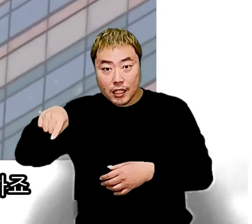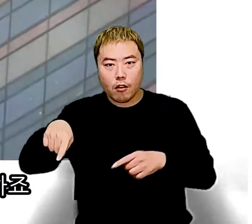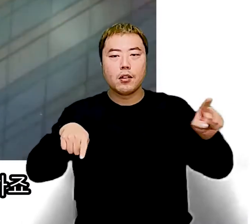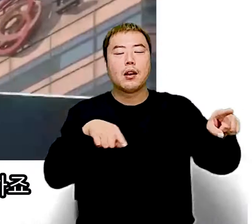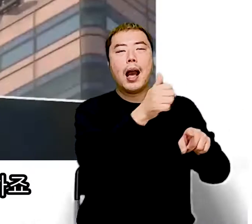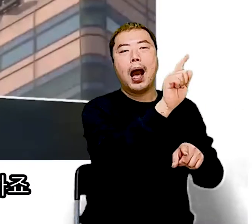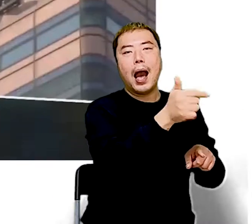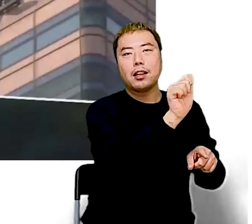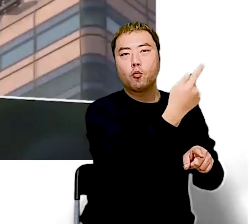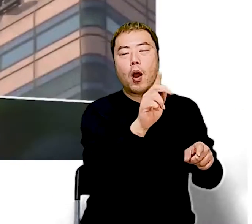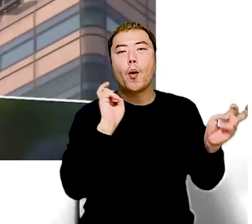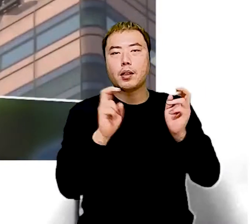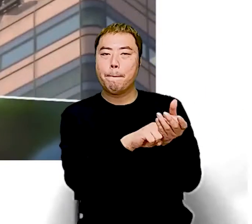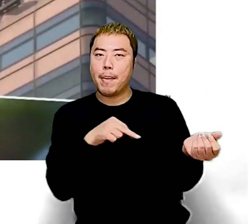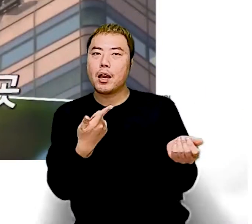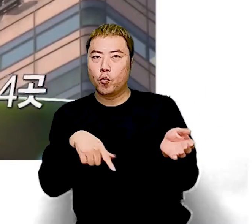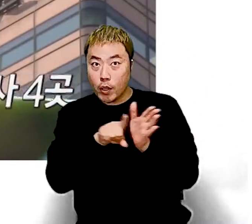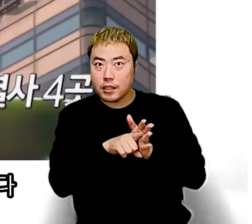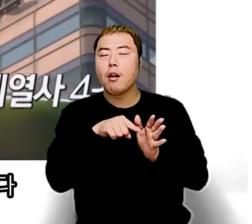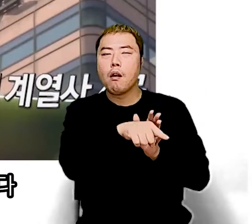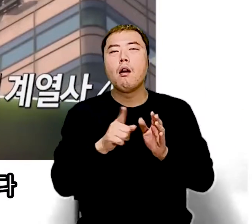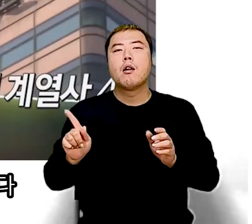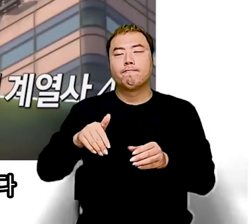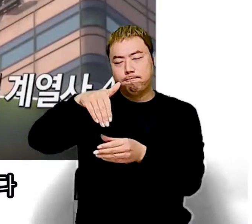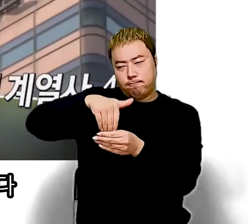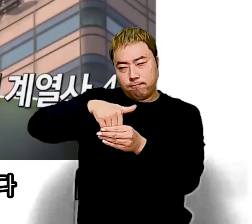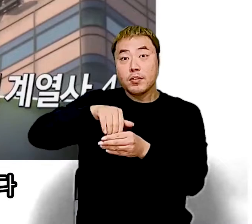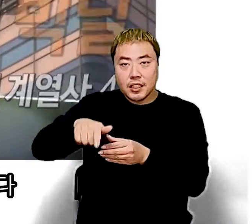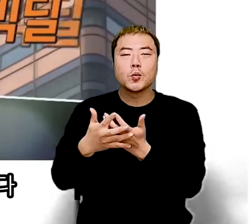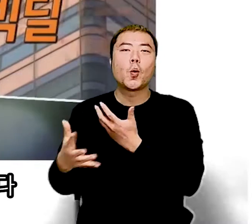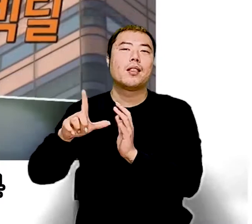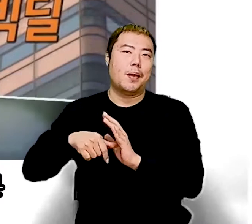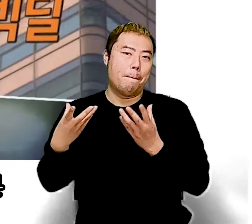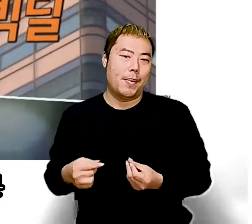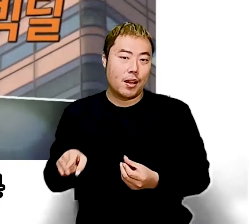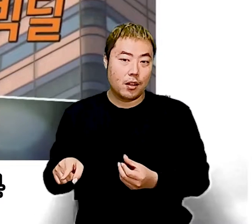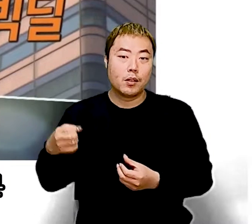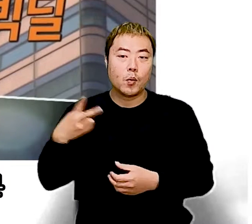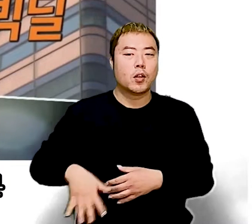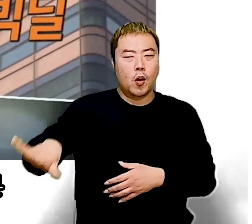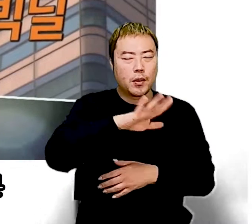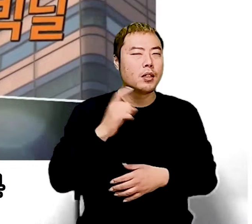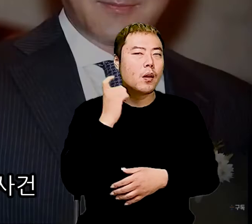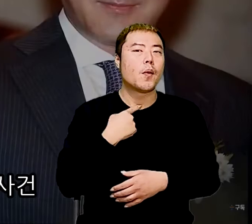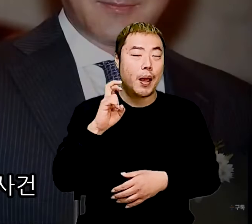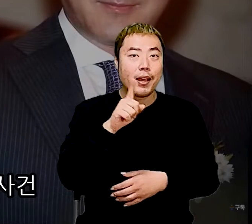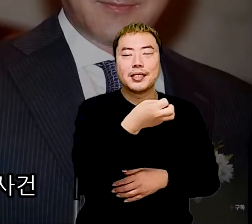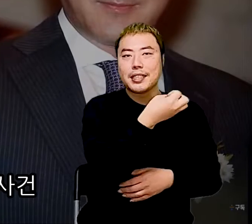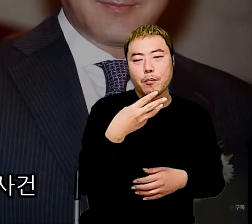매각하는 빅딜을 하죠. 이 매각 찬반 투표를 이 주총에서 했습니다. 또 다들 한 번씩